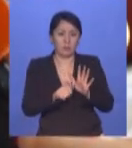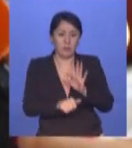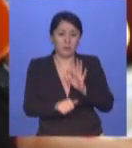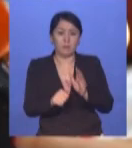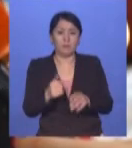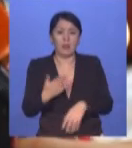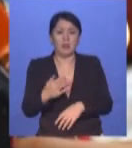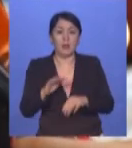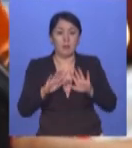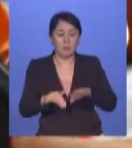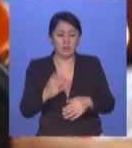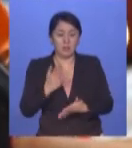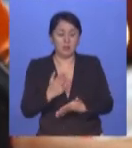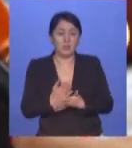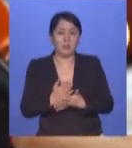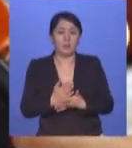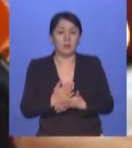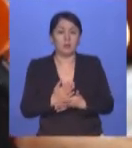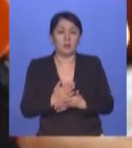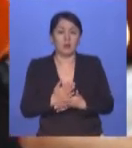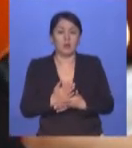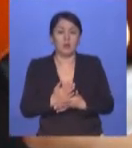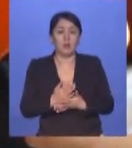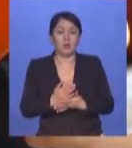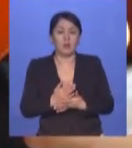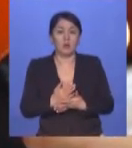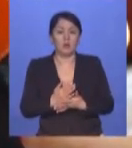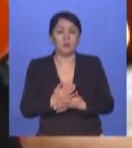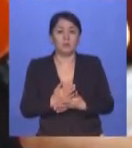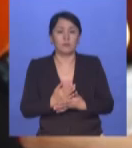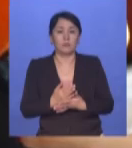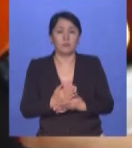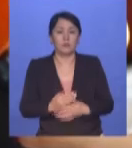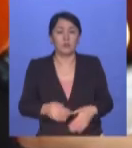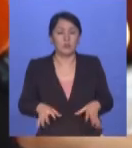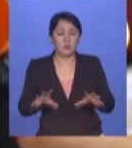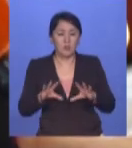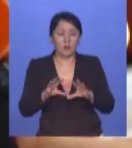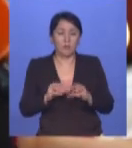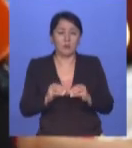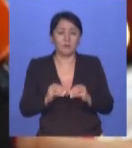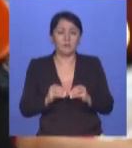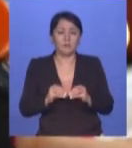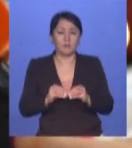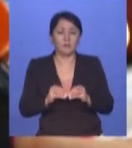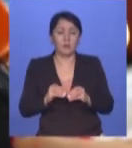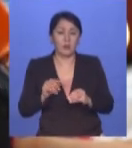1365 орын берілген, жатақханада орындар бар. Жалпы